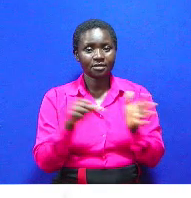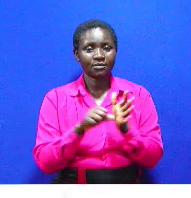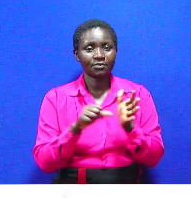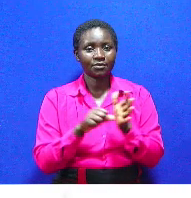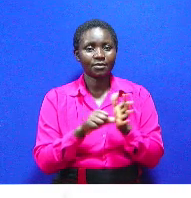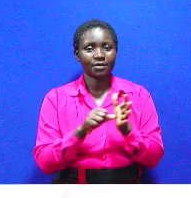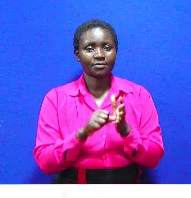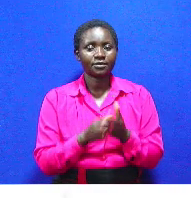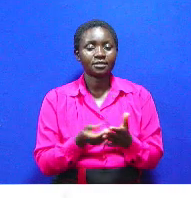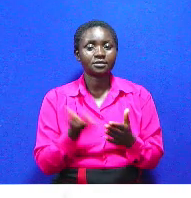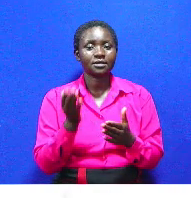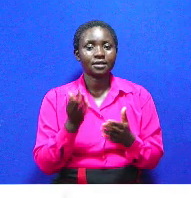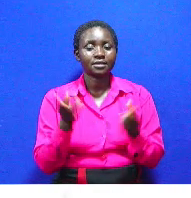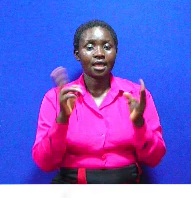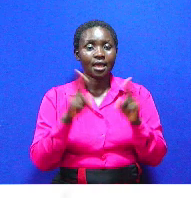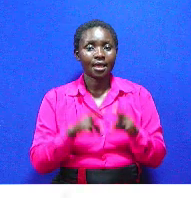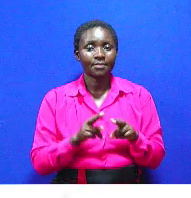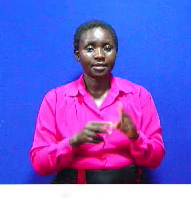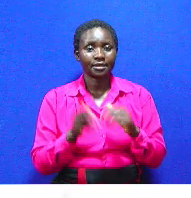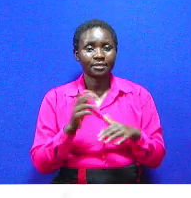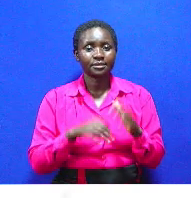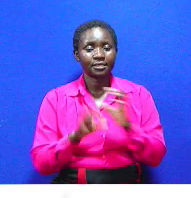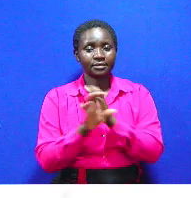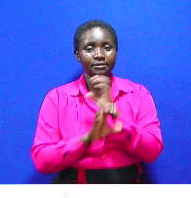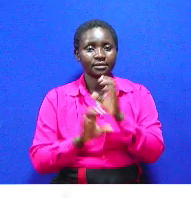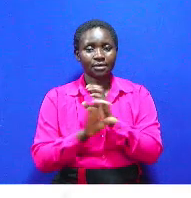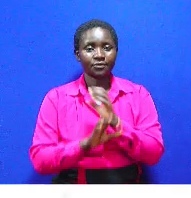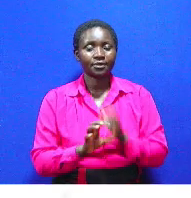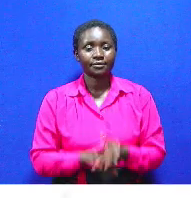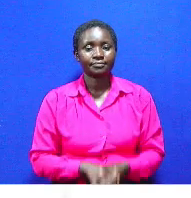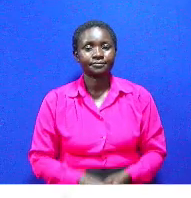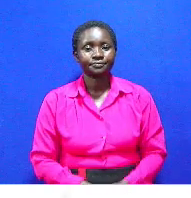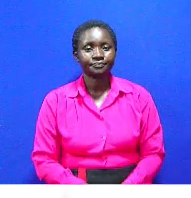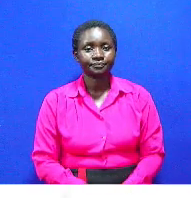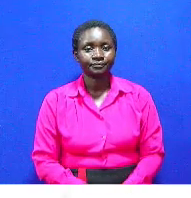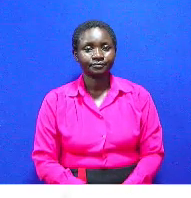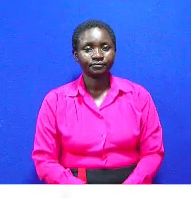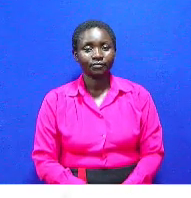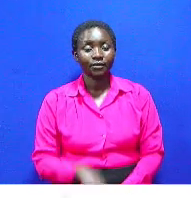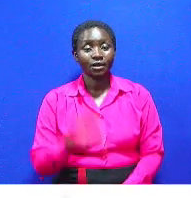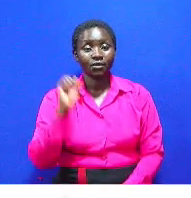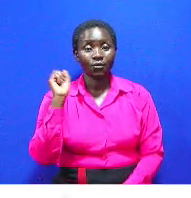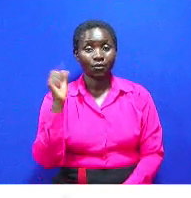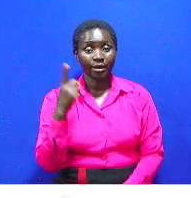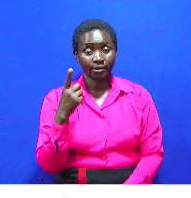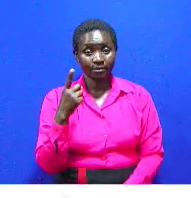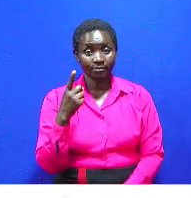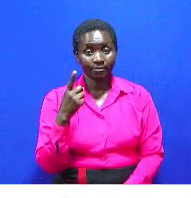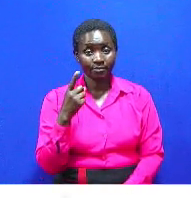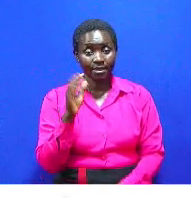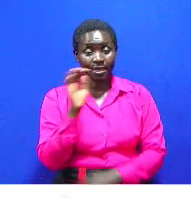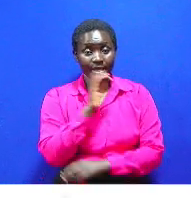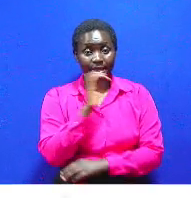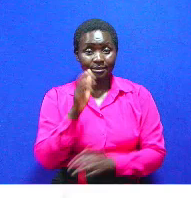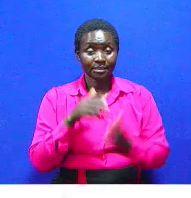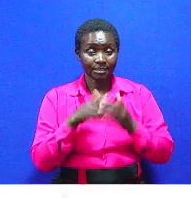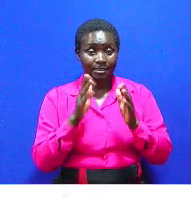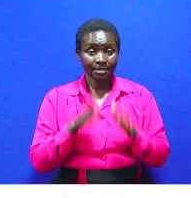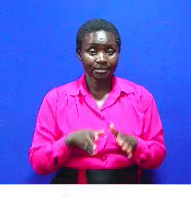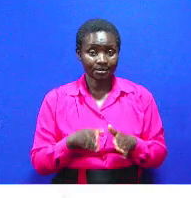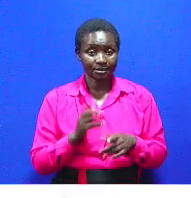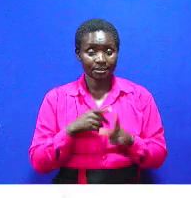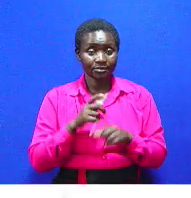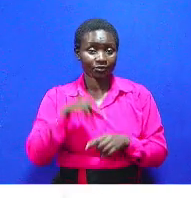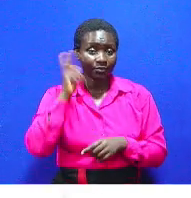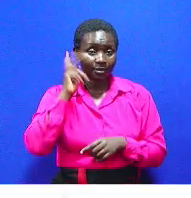berege kwene kigwa imeye kaunti ya Kisii. Nkongara yakamo ango sababara ibito bagusi inkorige tore